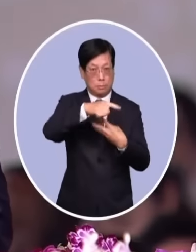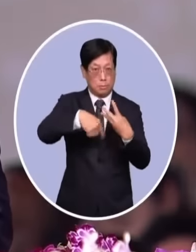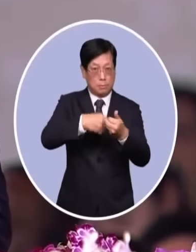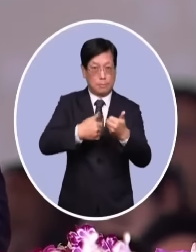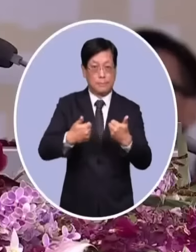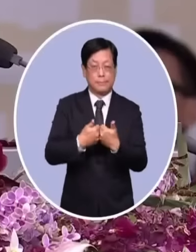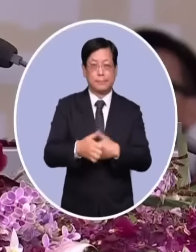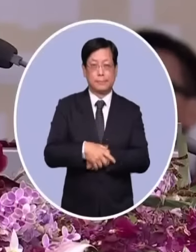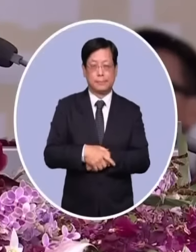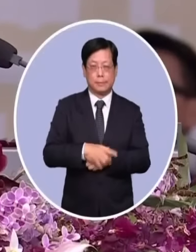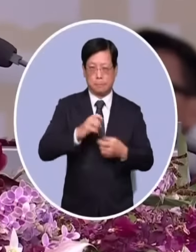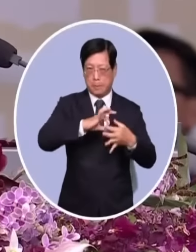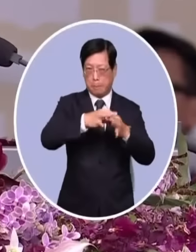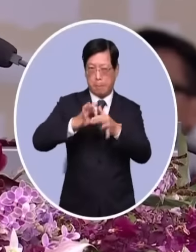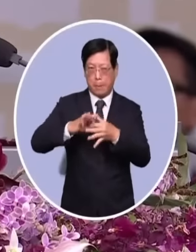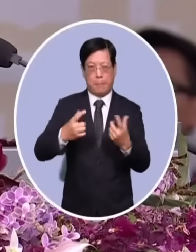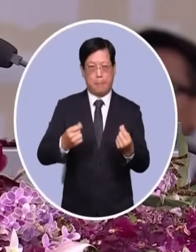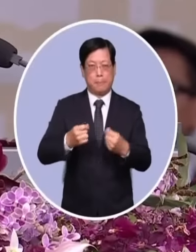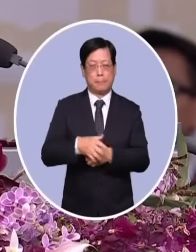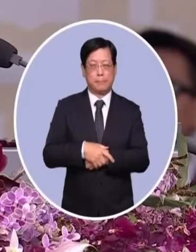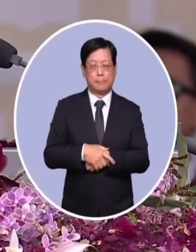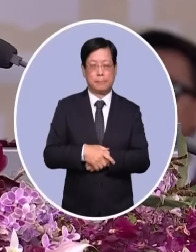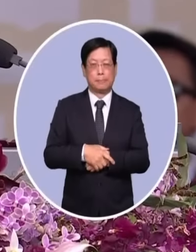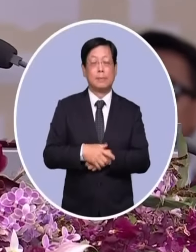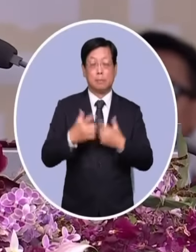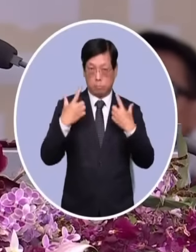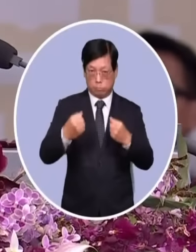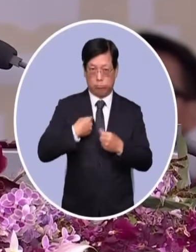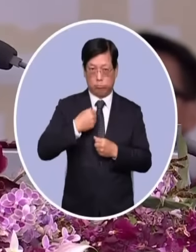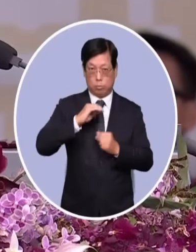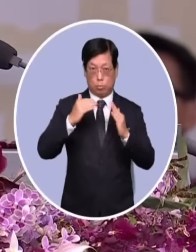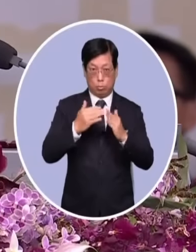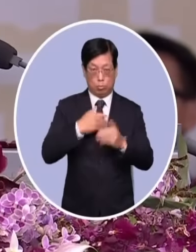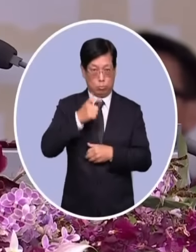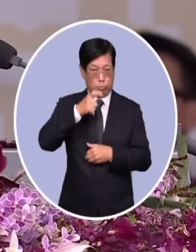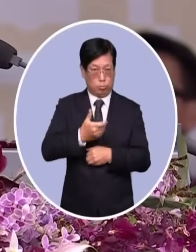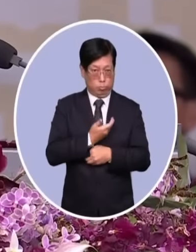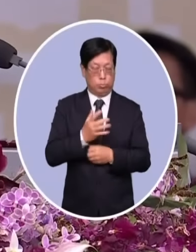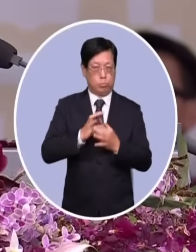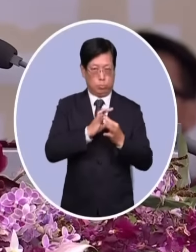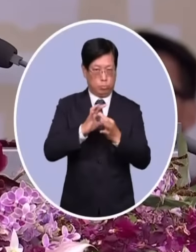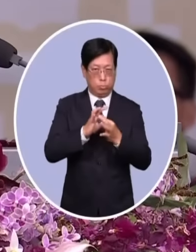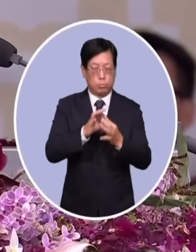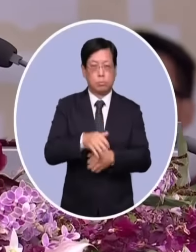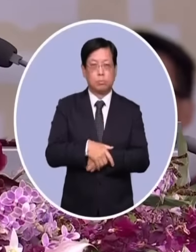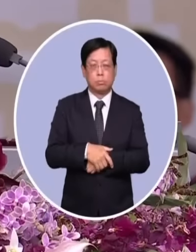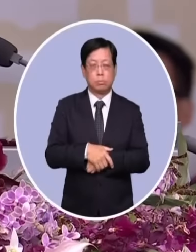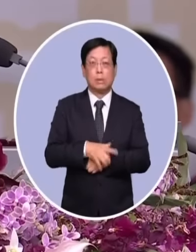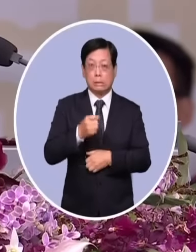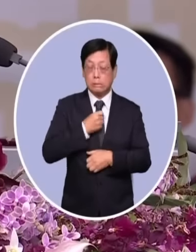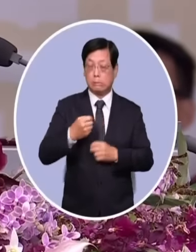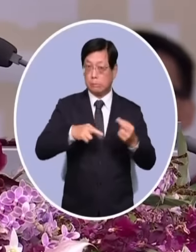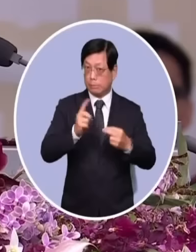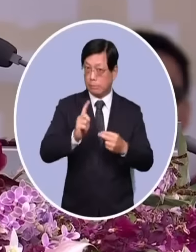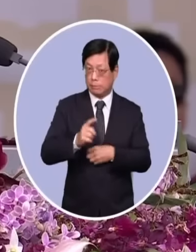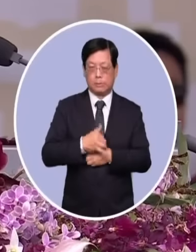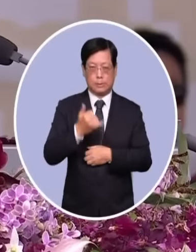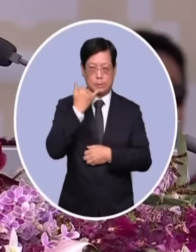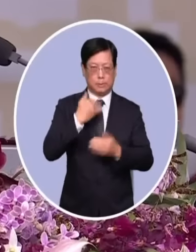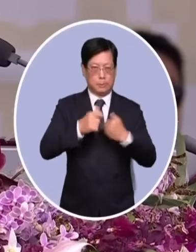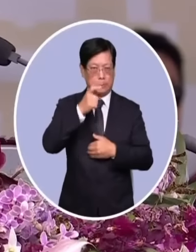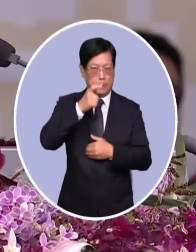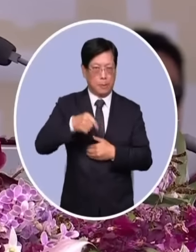会环环相扣，都和国家韧性息息相关，要打造更强韧